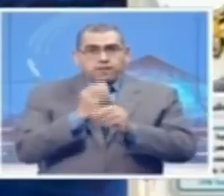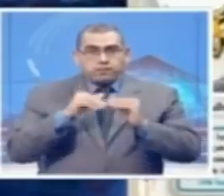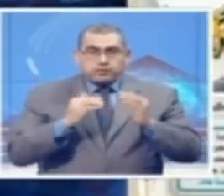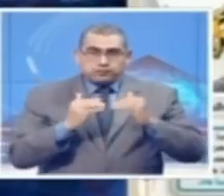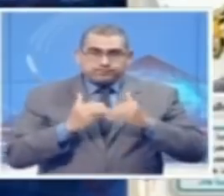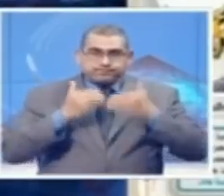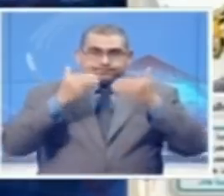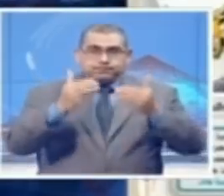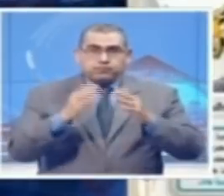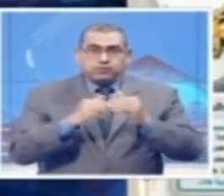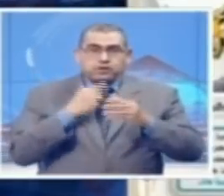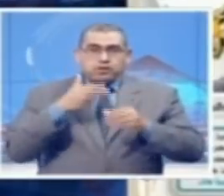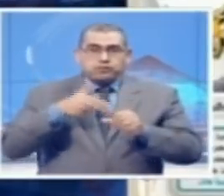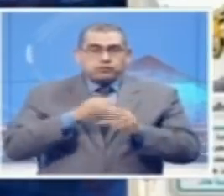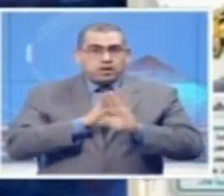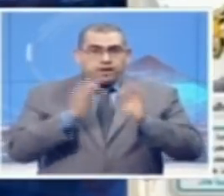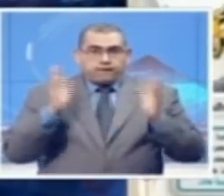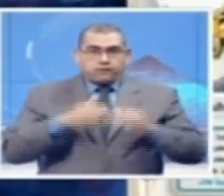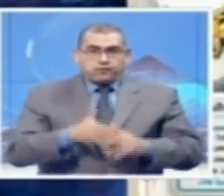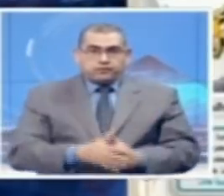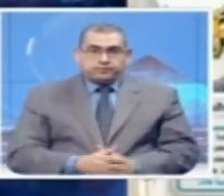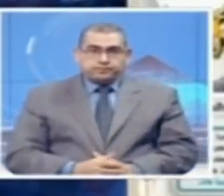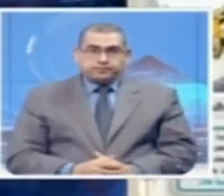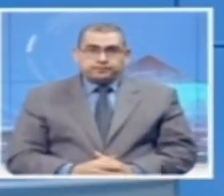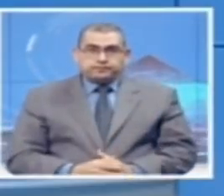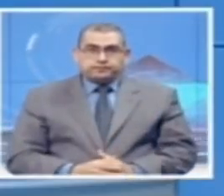ستعزز أمن مصر من الطاقة.